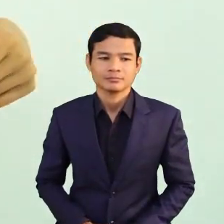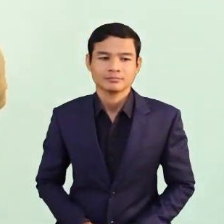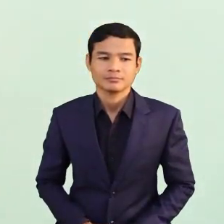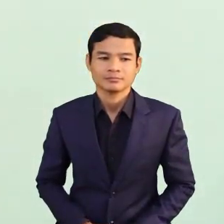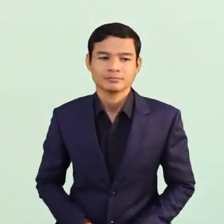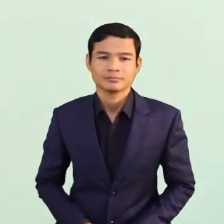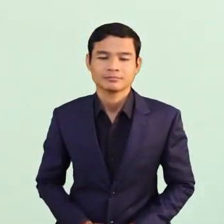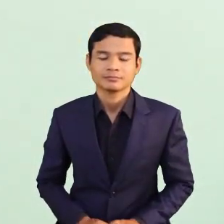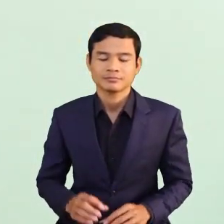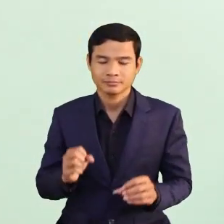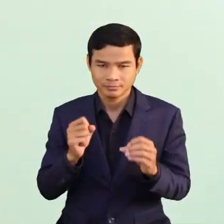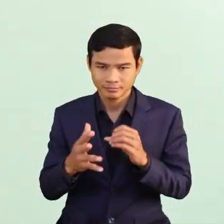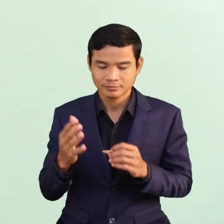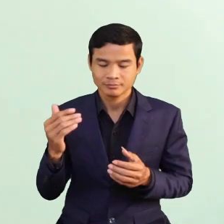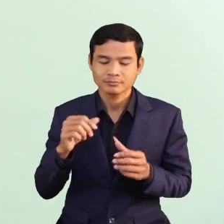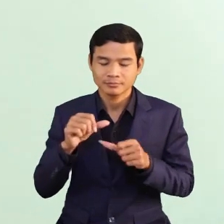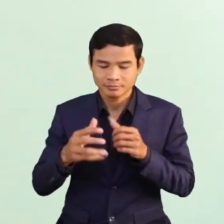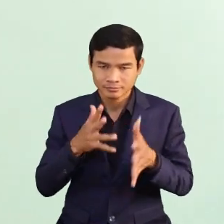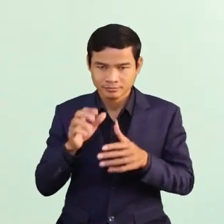តោះចាប់ផ្ដើមអានបន្ត